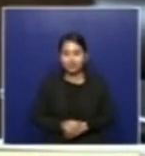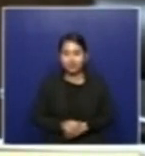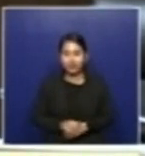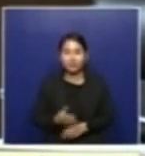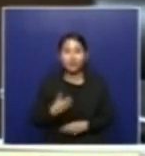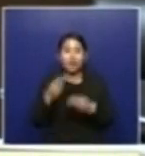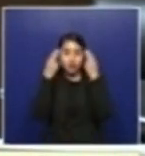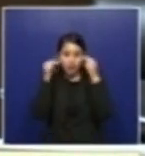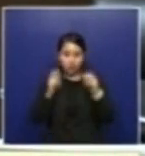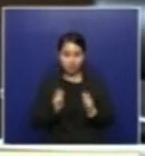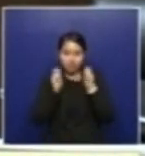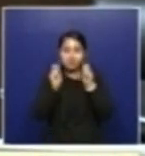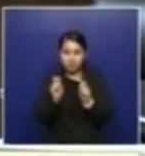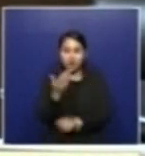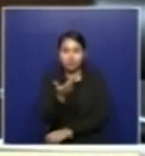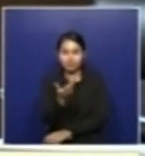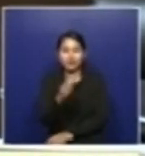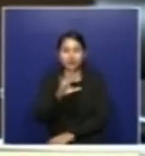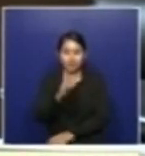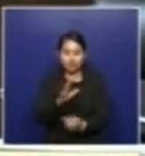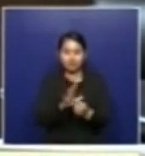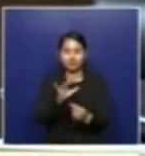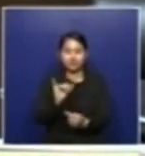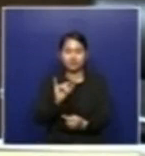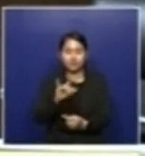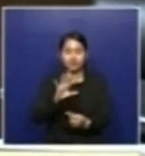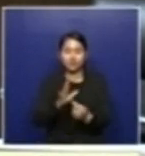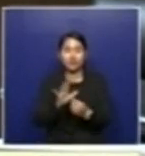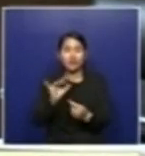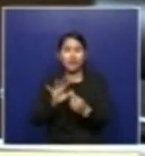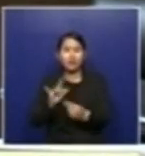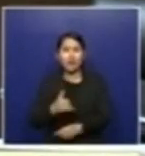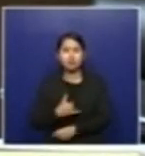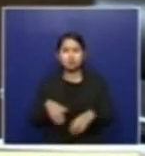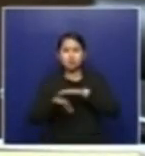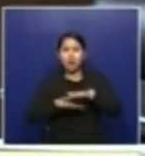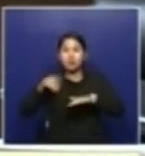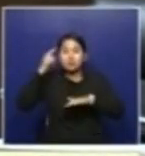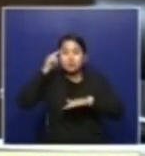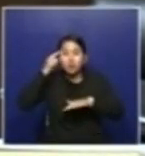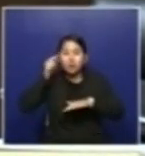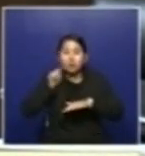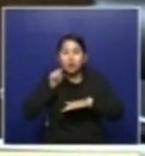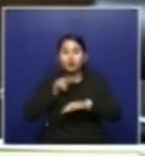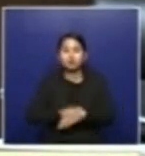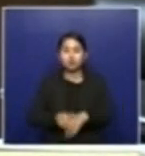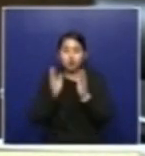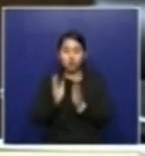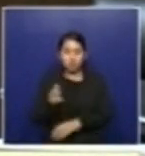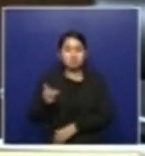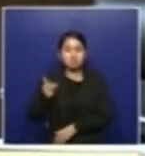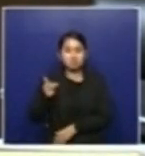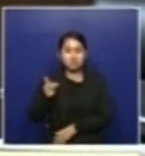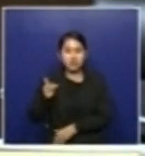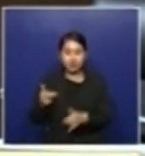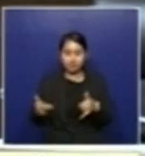ให้พลเอกชัยชาญเนี่ยมาตอบเนี่ยท่านยังไม่รู้ข้อมูลเลยเหรอครับว่ามือปืนเนี่ยถู